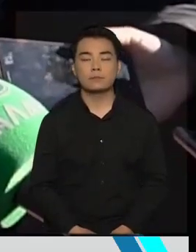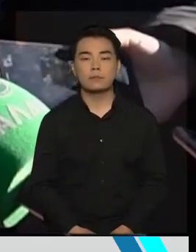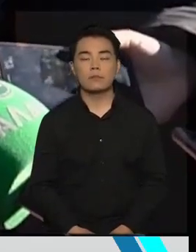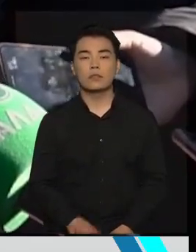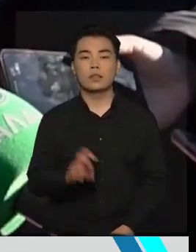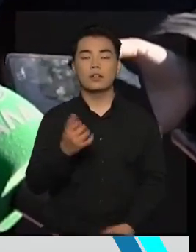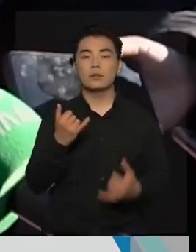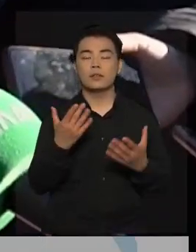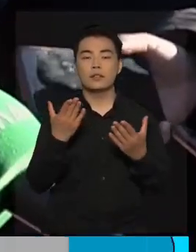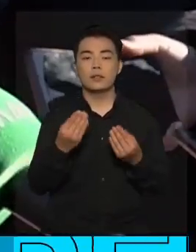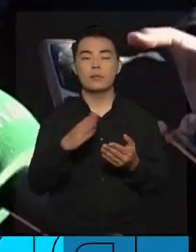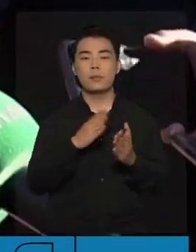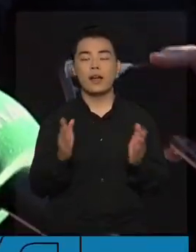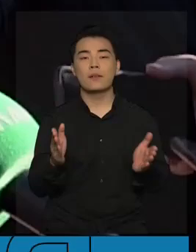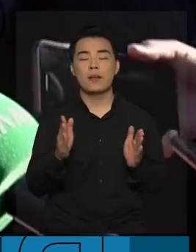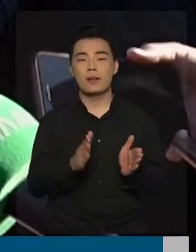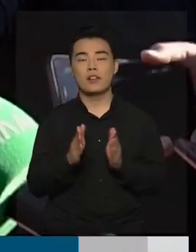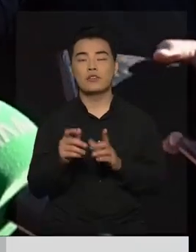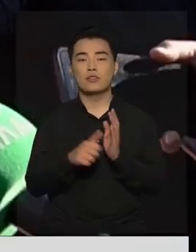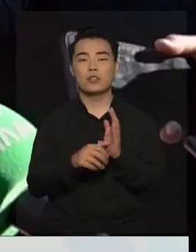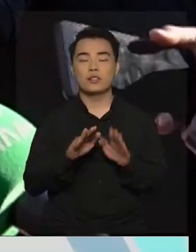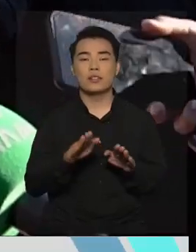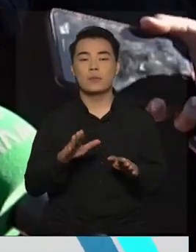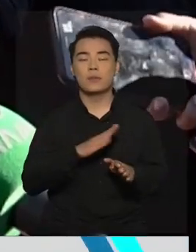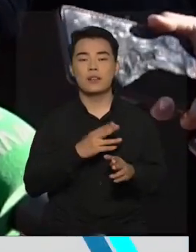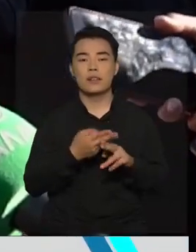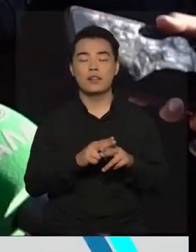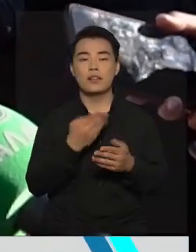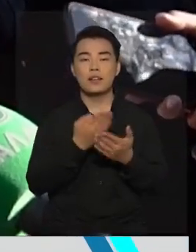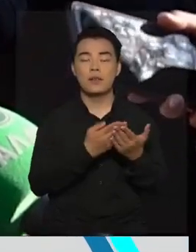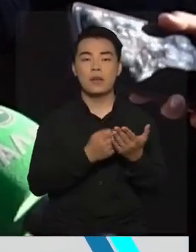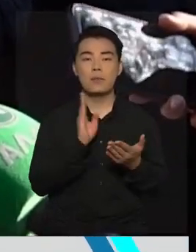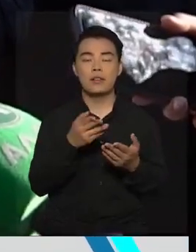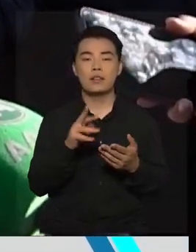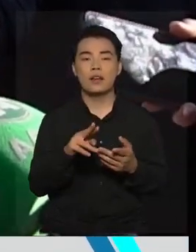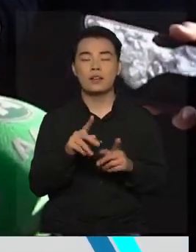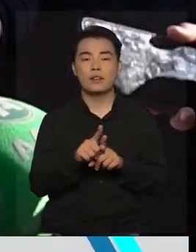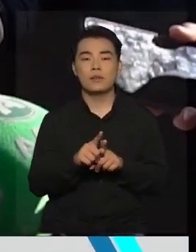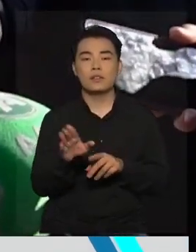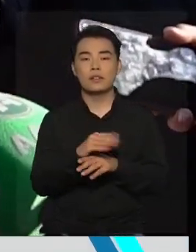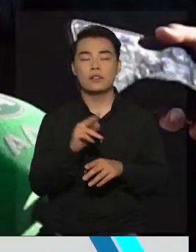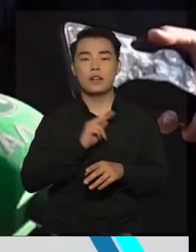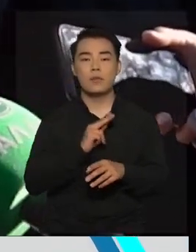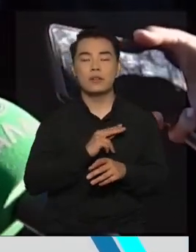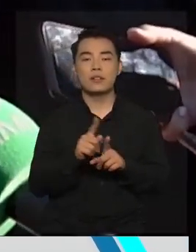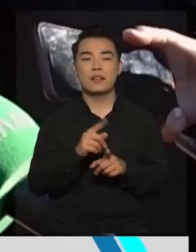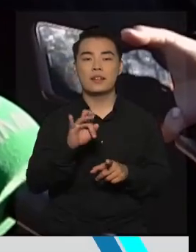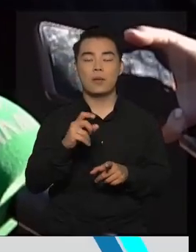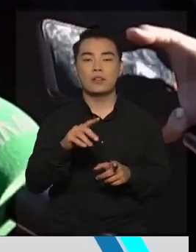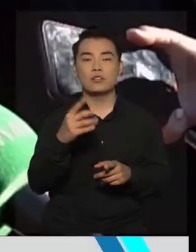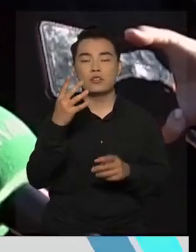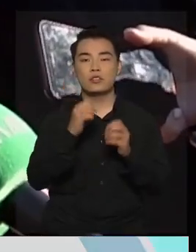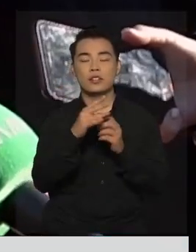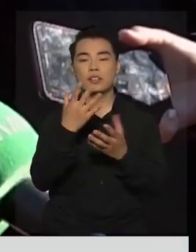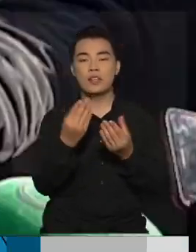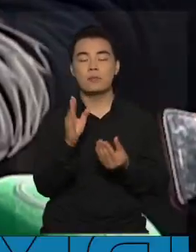На сегодняшний день порядка 600 детей, они уже имеют такую рекомендацию для того, чтобы пройти реабилитацию в течение